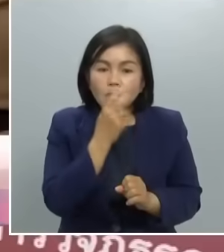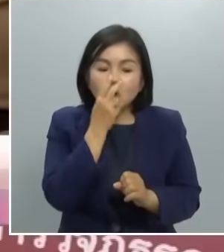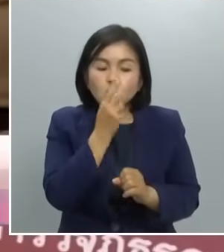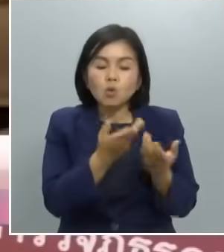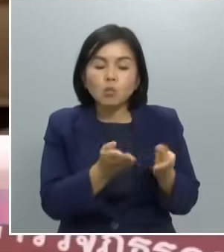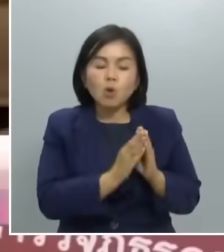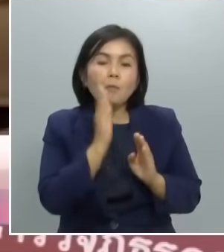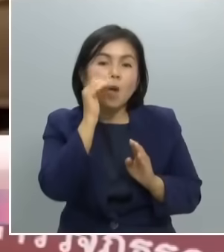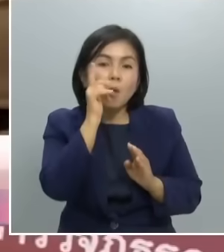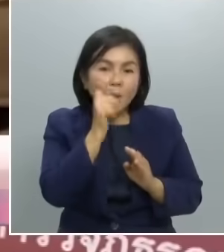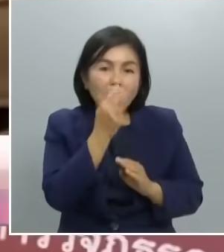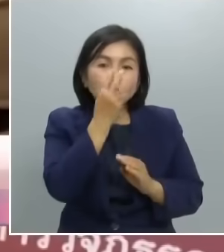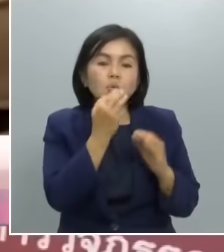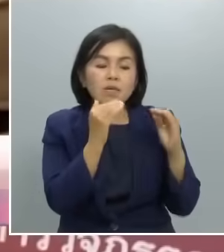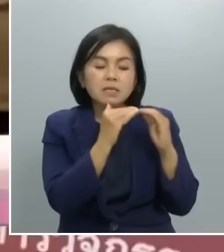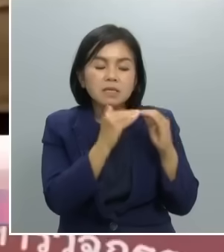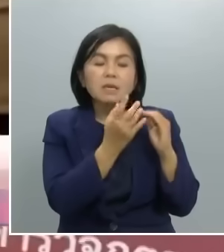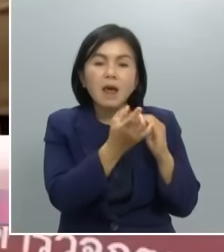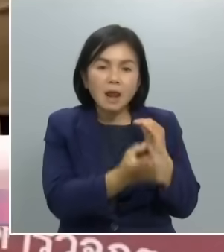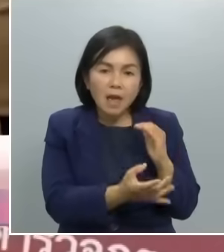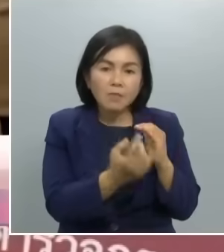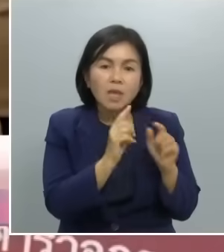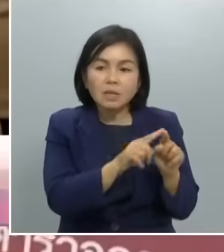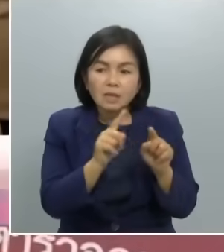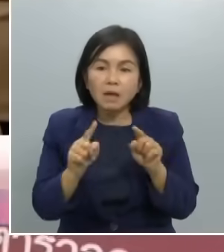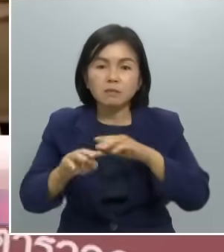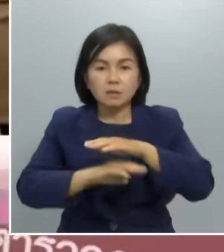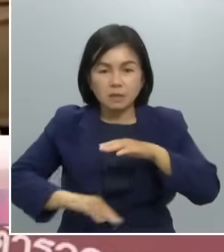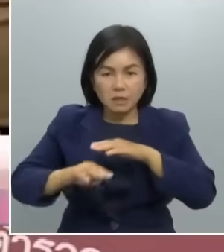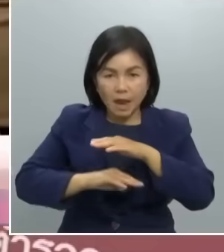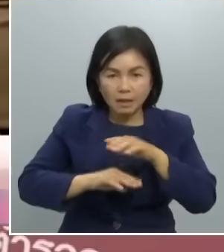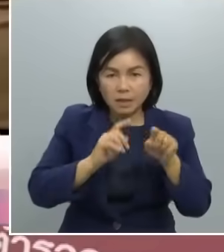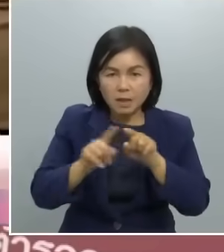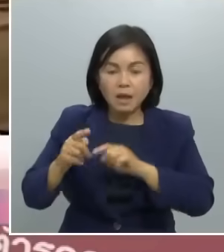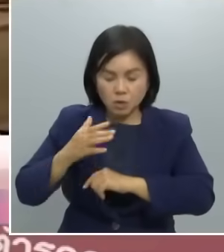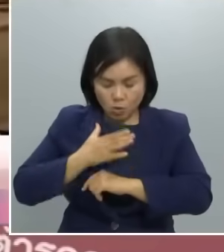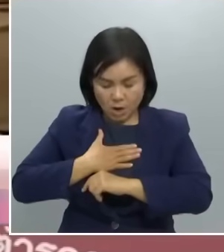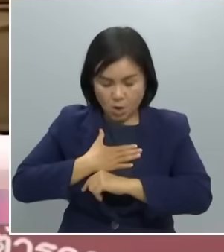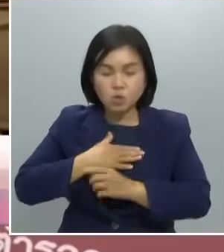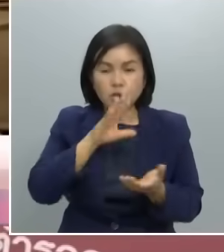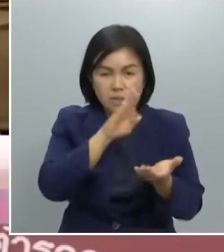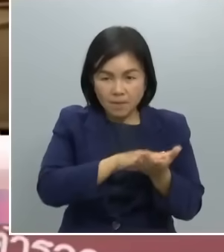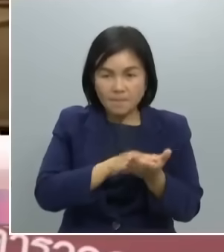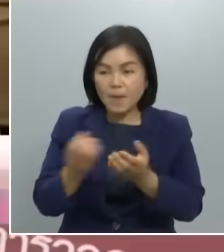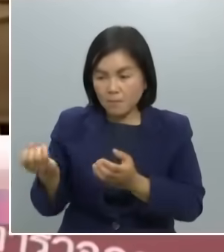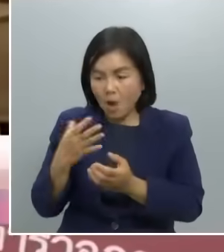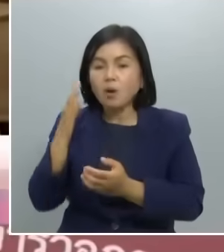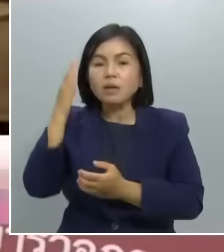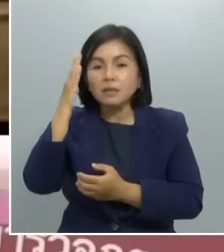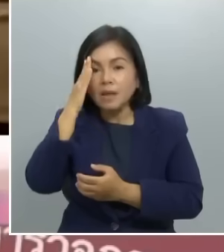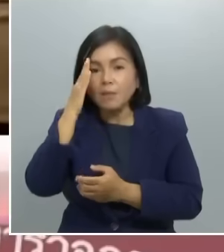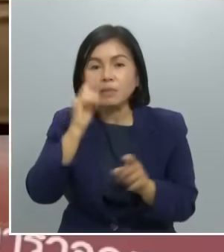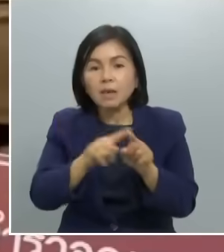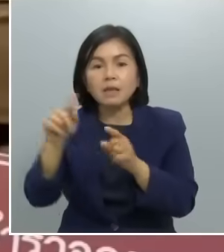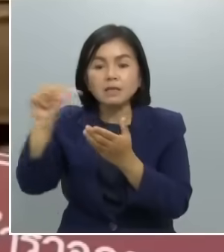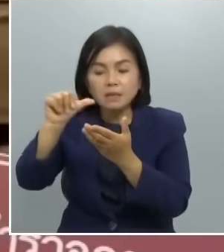แม่ดูที่สิทธิประโยชน์อะไรของเขาได้แล้วในเครื่องข้อเท็จจริงที่สั่งให้รายการให้พี่ทราบในข้อเท็จจริงเพื่อเราจะได้ดำเนินการแก้ไ